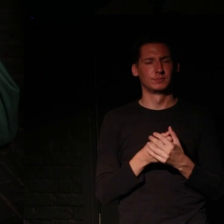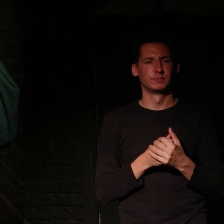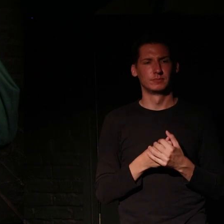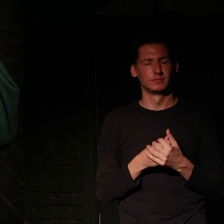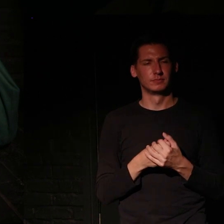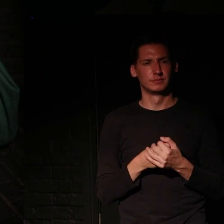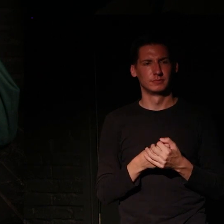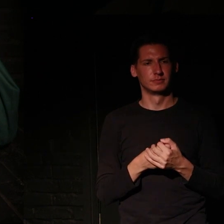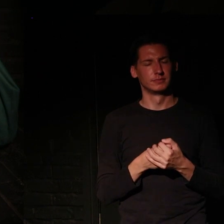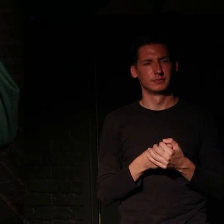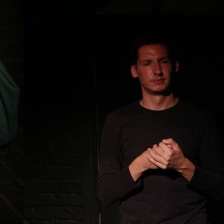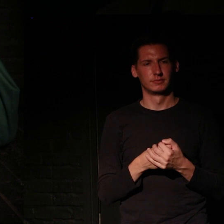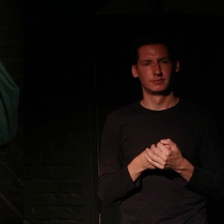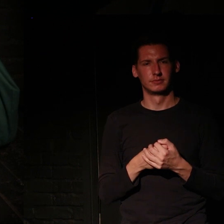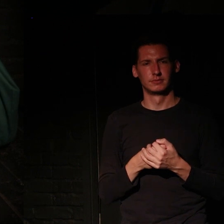czytania Biblii